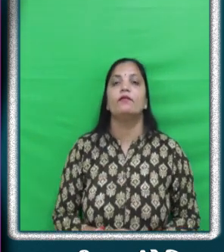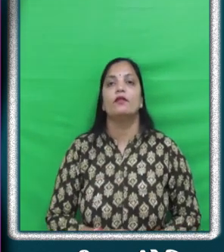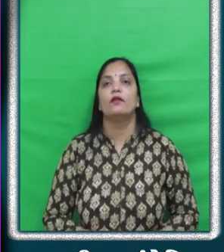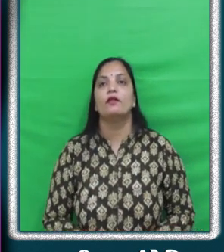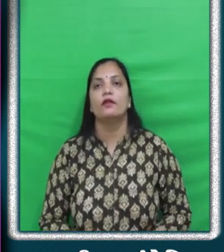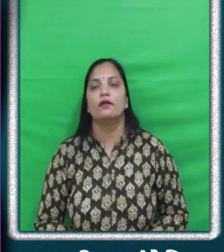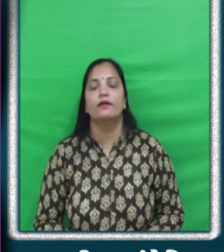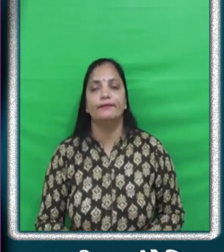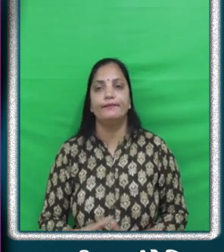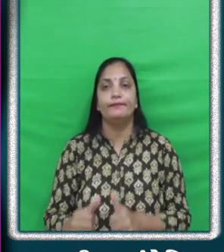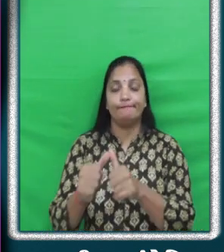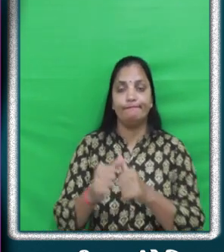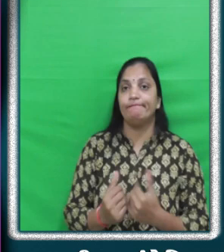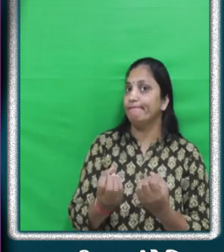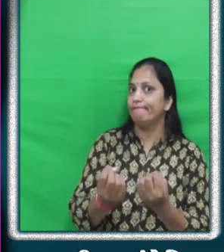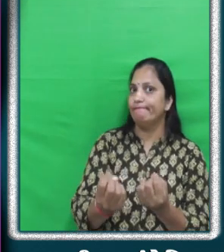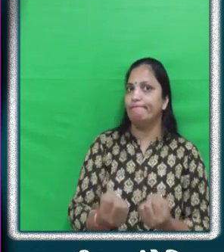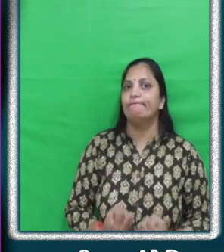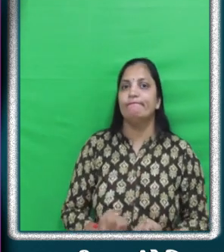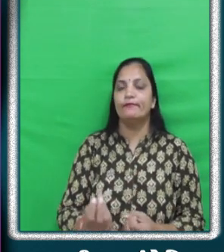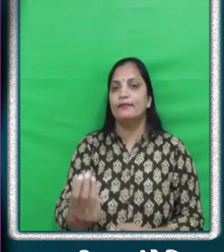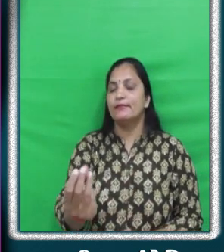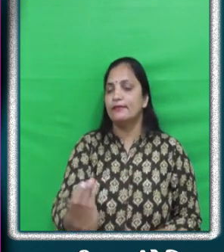ગુડ, આન્સર આવવાના શરૂ થઈ ગયા છે.